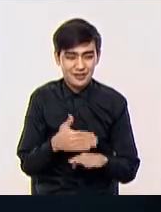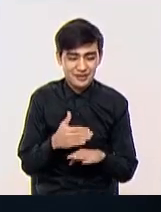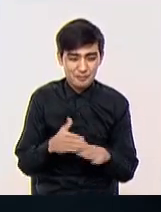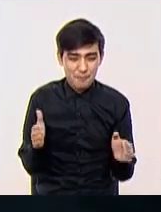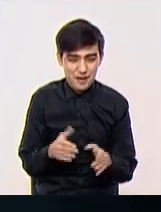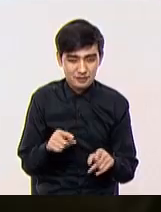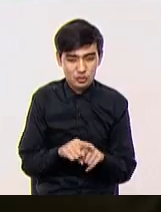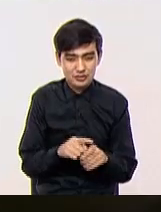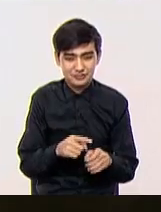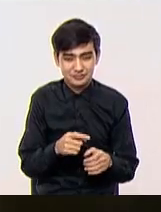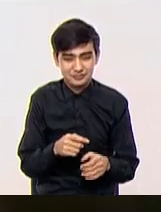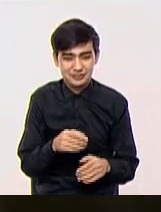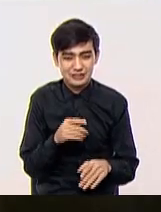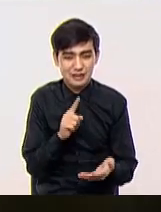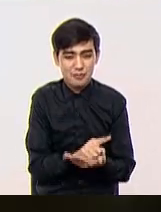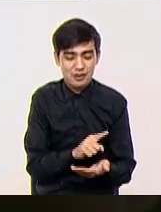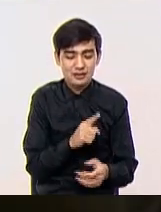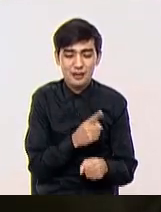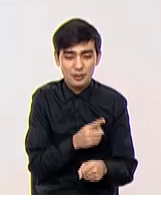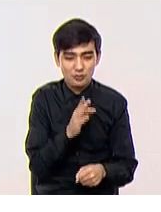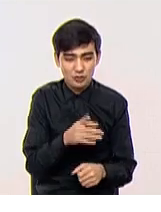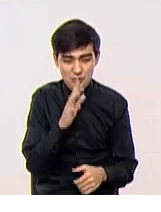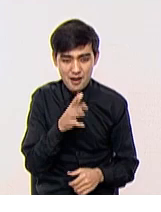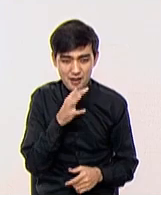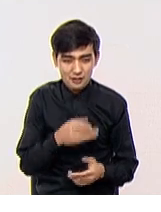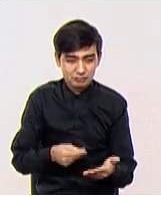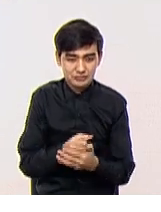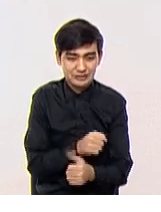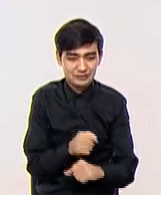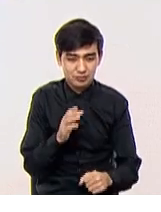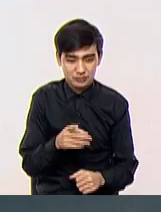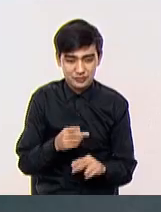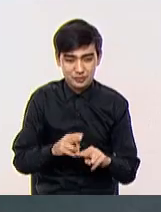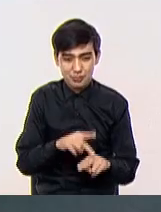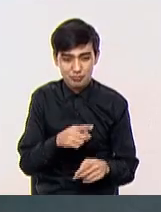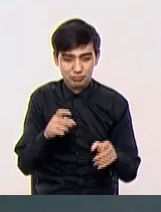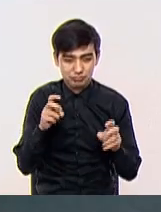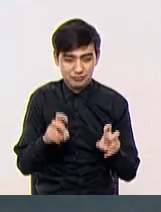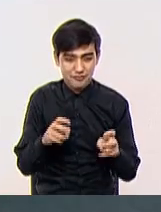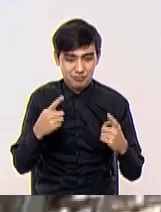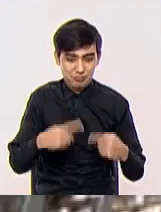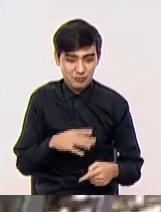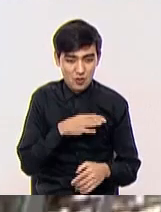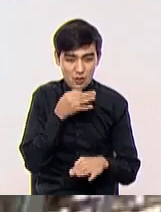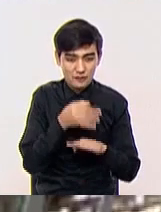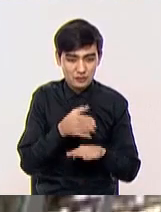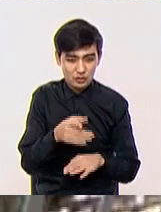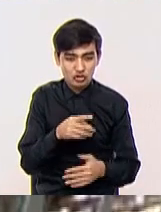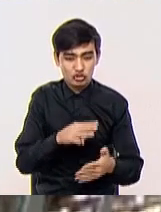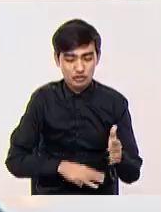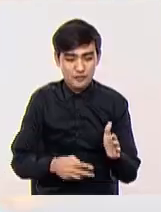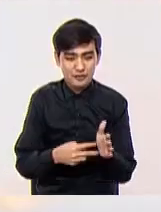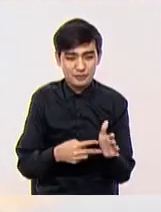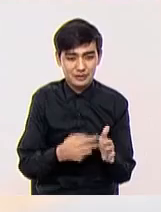организациям запретят выдавать займы физлицам в течение 5 лет. За преднамеренное банкротство предусмотрена ответственность. Это штраф